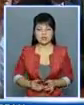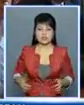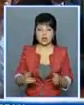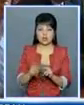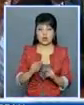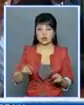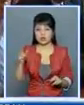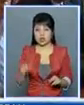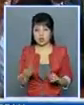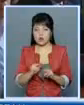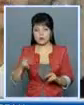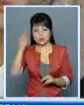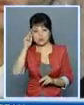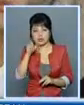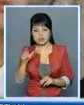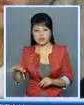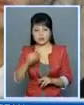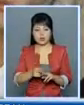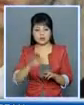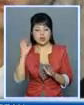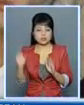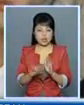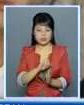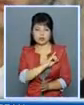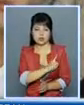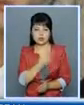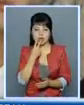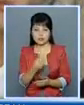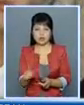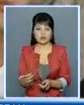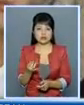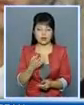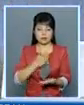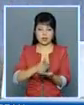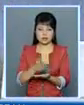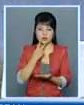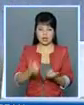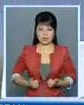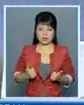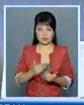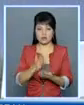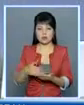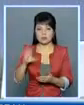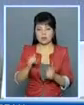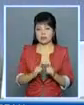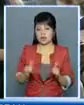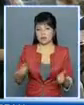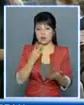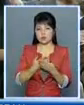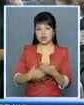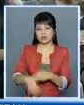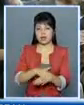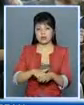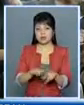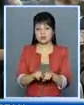ұстаздар президенттің әр сөзін қалт жібермеуге тырысты. Жыл санап елімізде білім беру жүйесі жаңғырып, қарыштап дамып келеді. Бұған